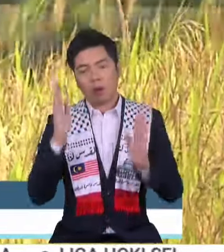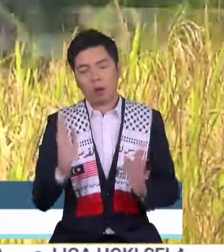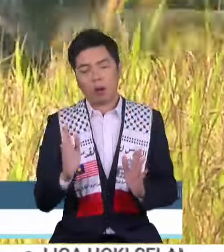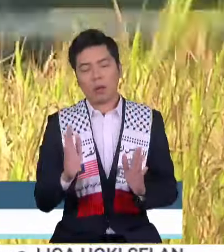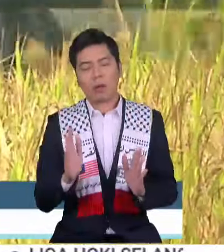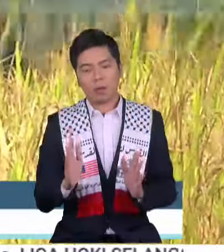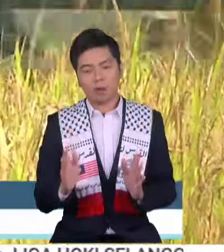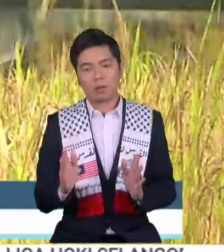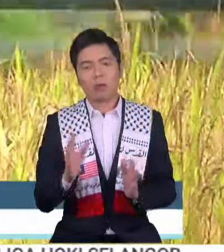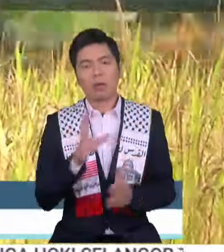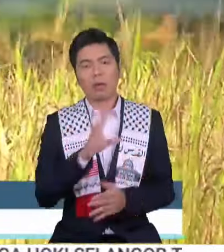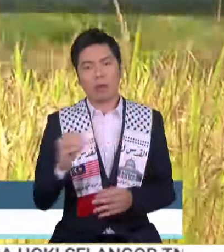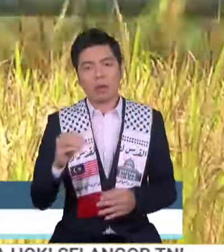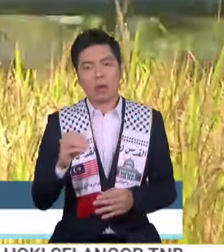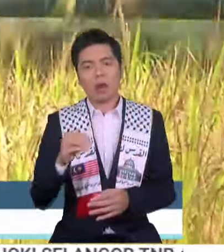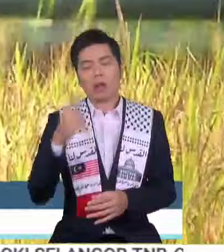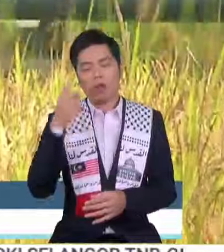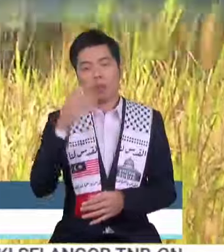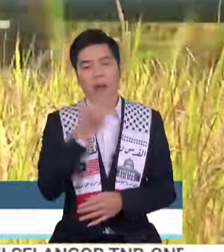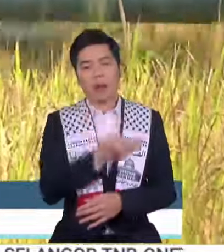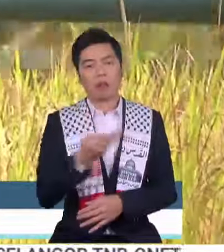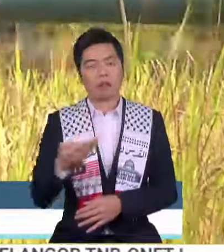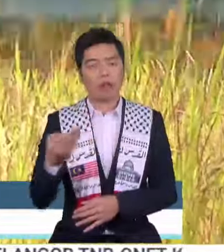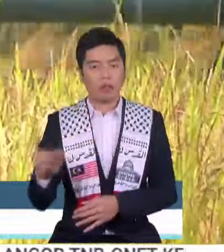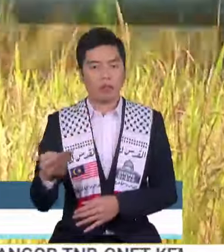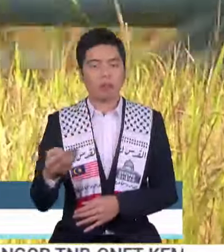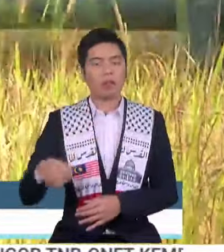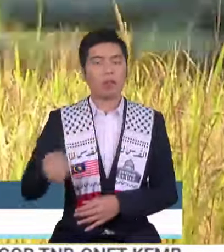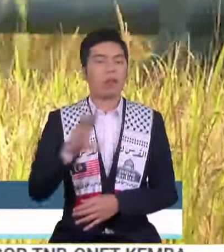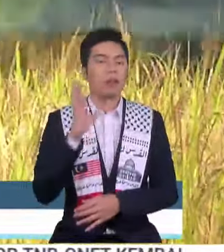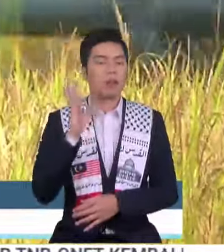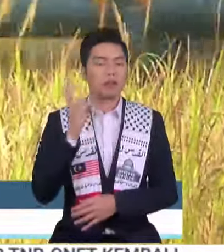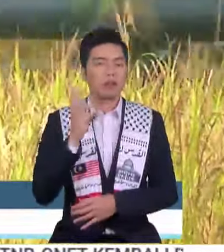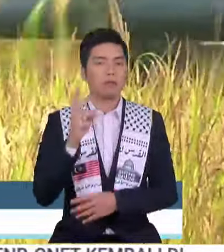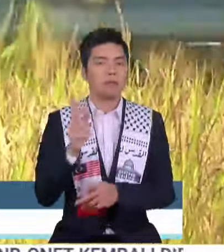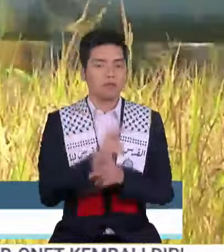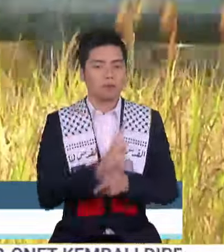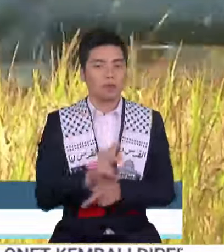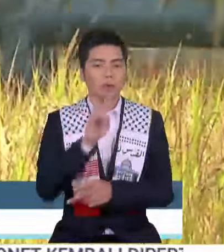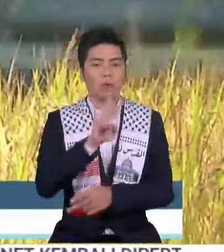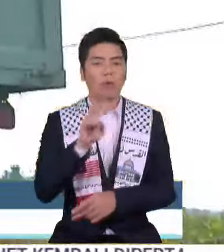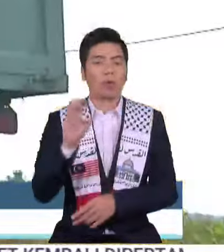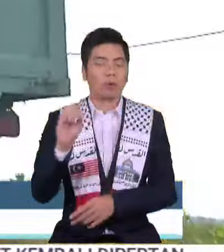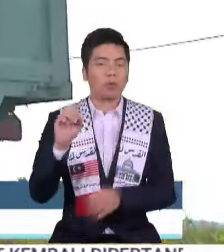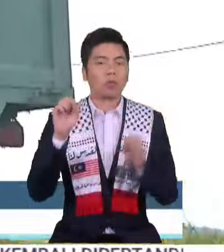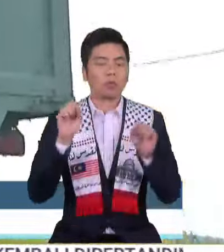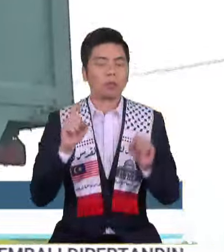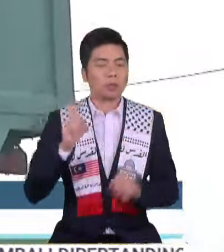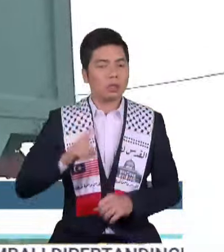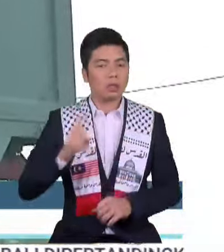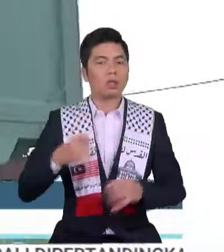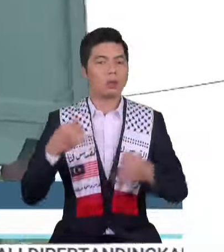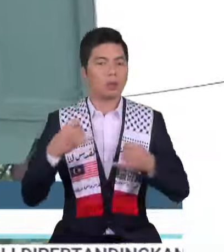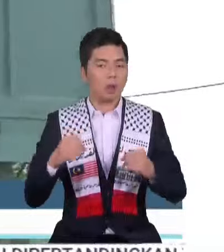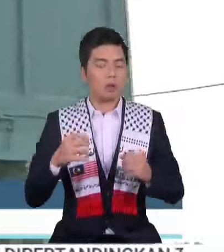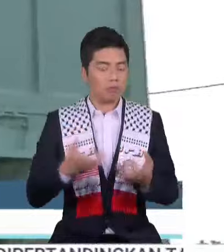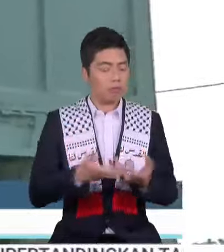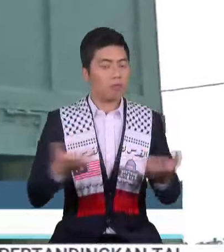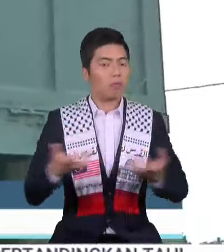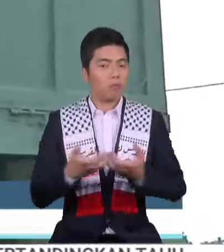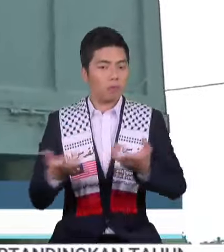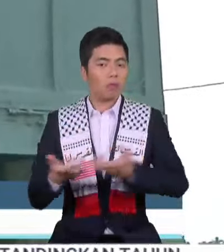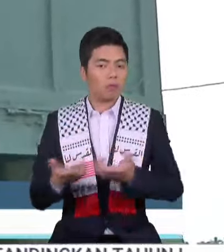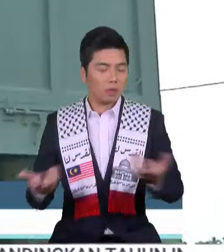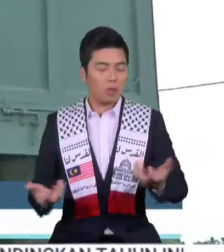serta penjualan benih padi dan racun bagi variety CL220 perlu dijual secara berasingan.